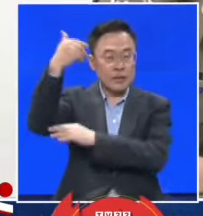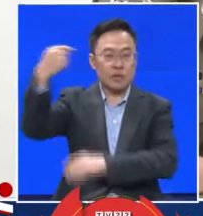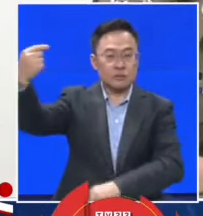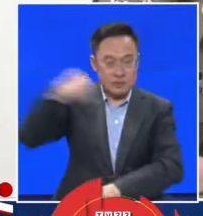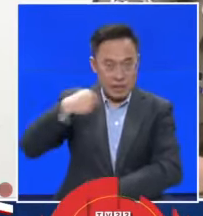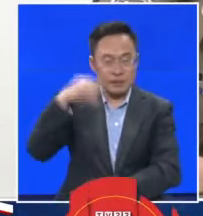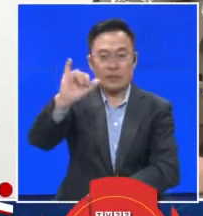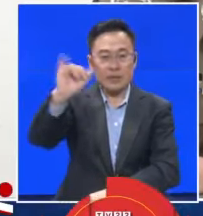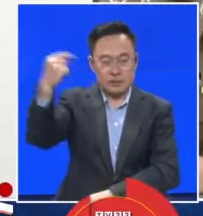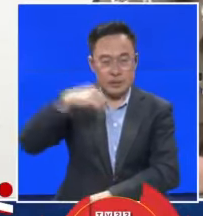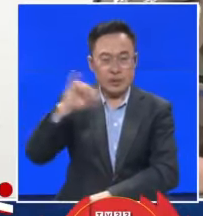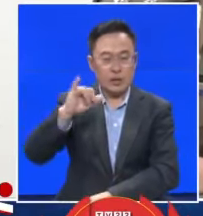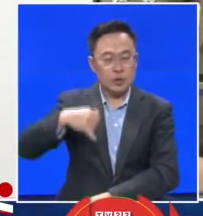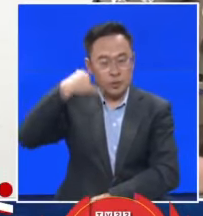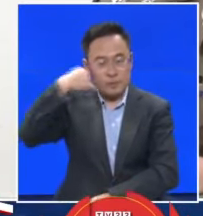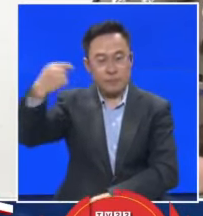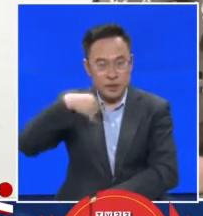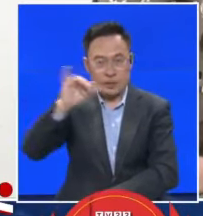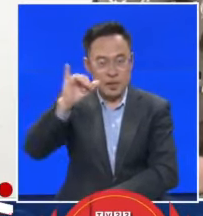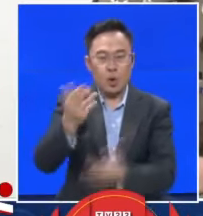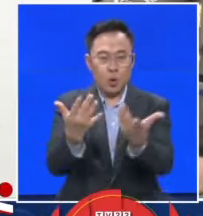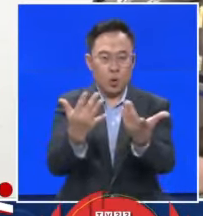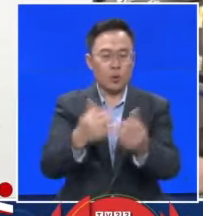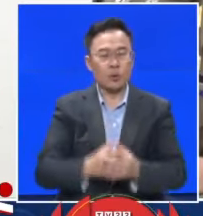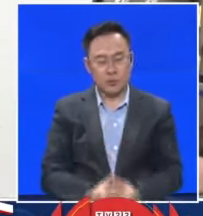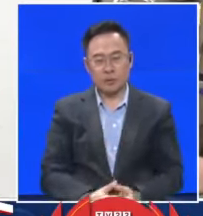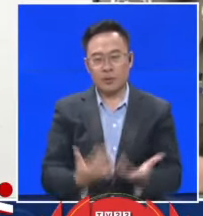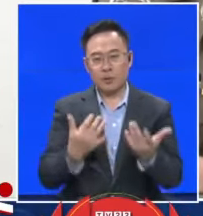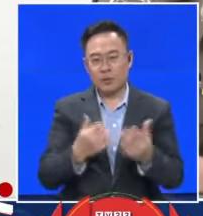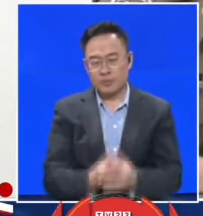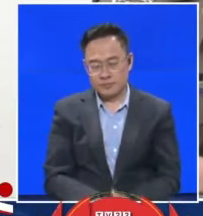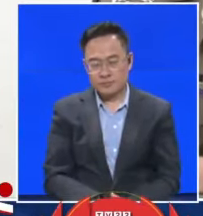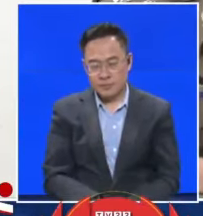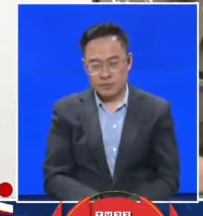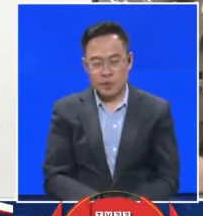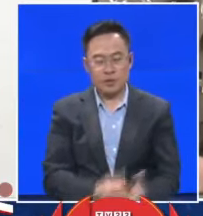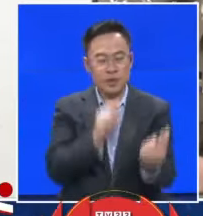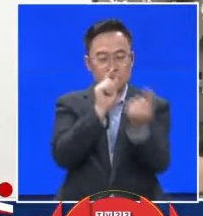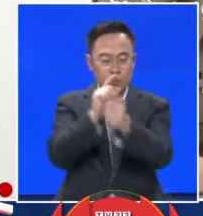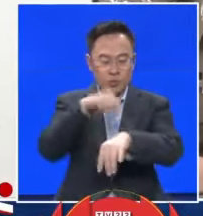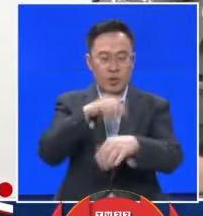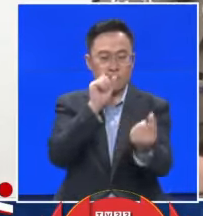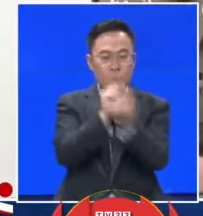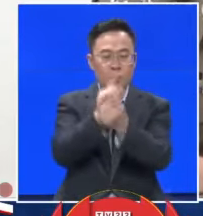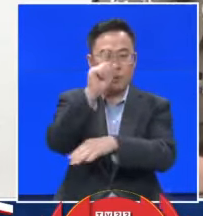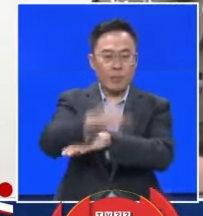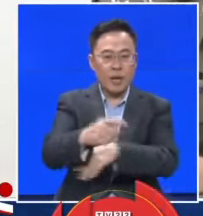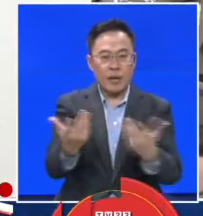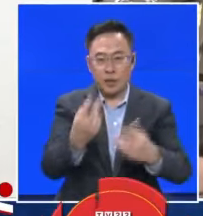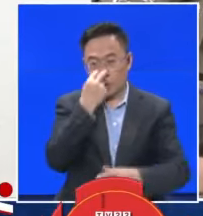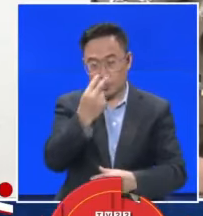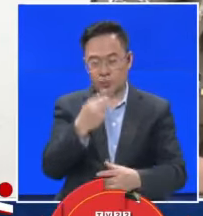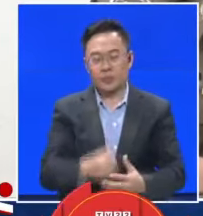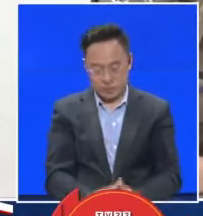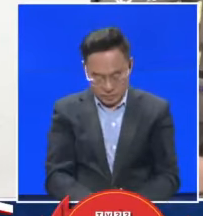าวอยู่นะฮะแต่ว่าทางปลายสายเนี่ยยังไม่ได้มีสัญญาณมาว่าให้เข้าพบในช่วงบ่ายนี้แต่ก็ไม่แน่ท่านผู้ชมให้รอ